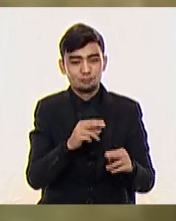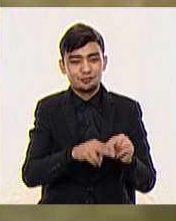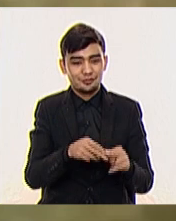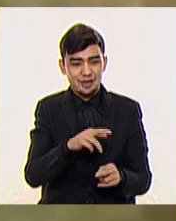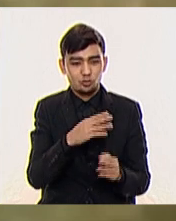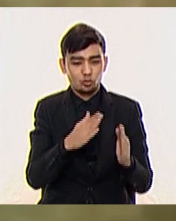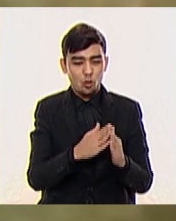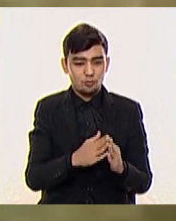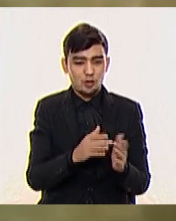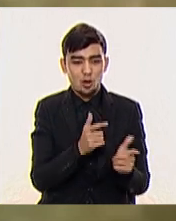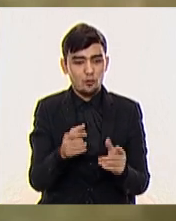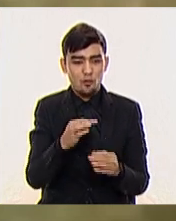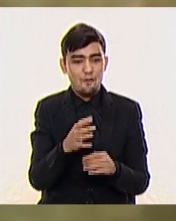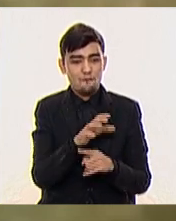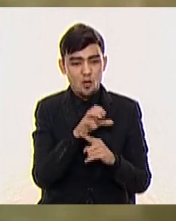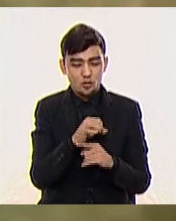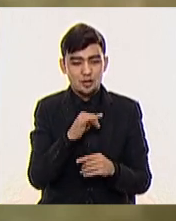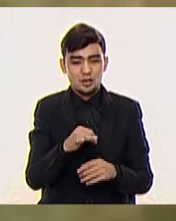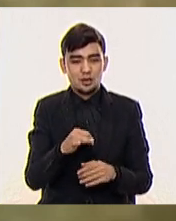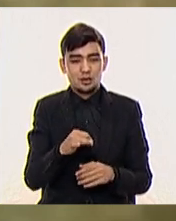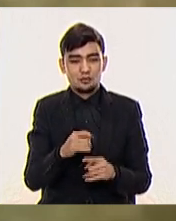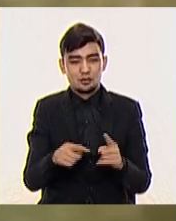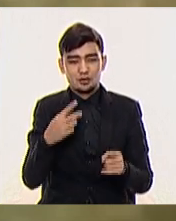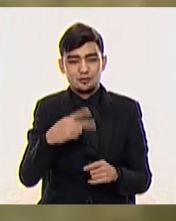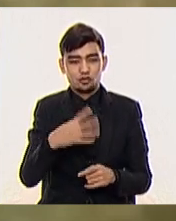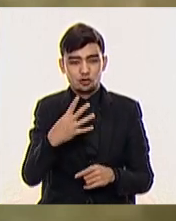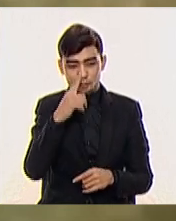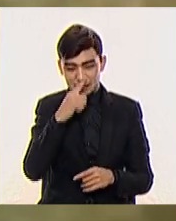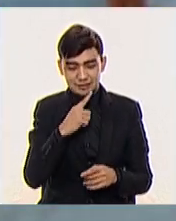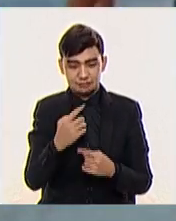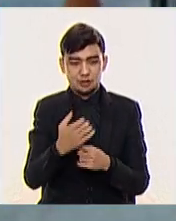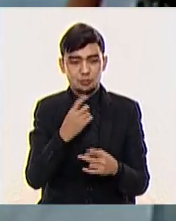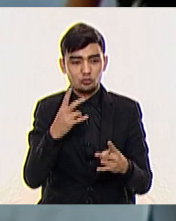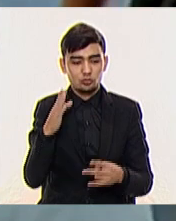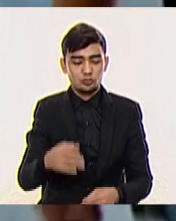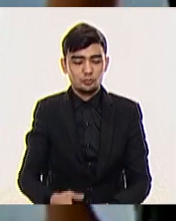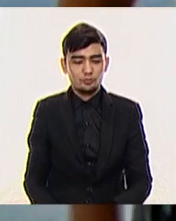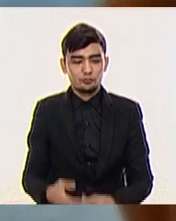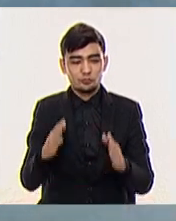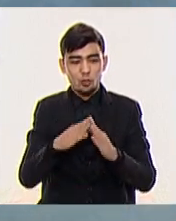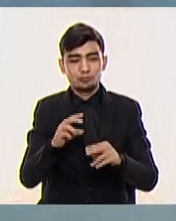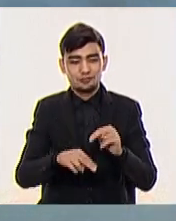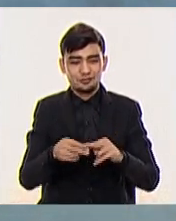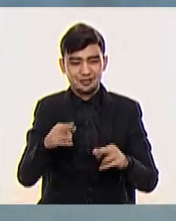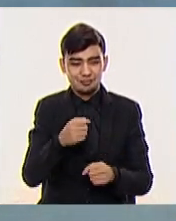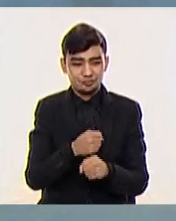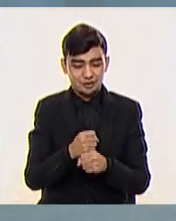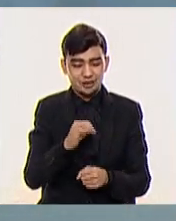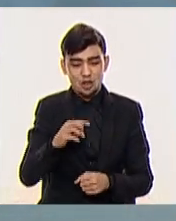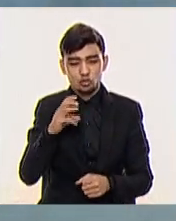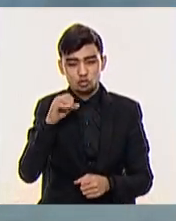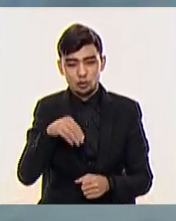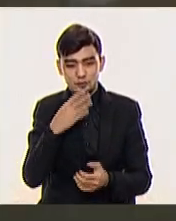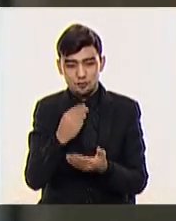баспананың дайын тұрған фотосуретін банкке 24 айда тапсыруы керек болады. Ал үйге жөндеу жұмыстарын жүргізген азамат шоттан қаражатты